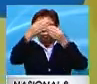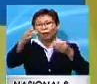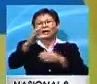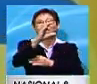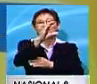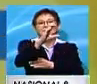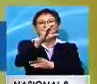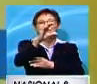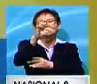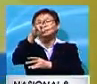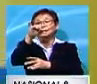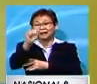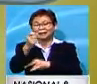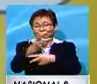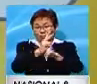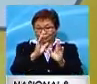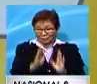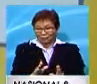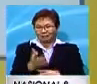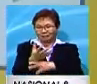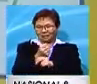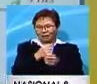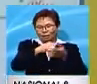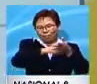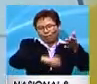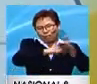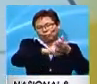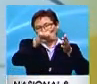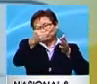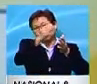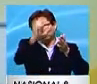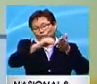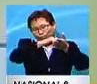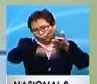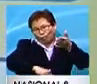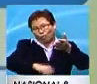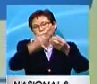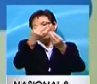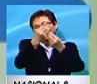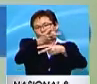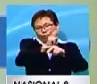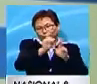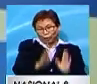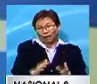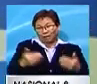pusat SIKRIS. Peminjam juga akan mendapat potongan 10% daripada jumlah